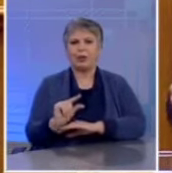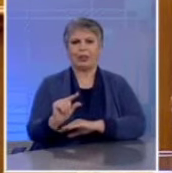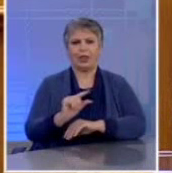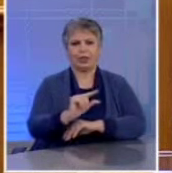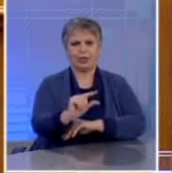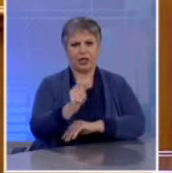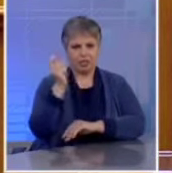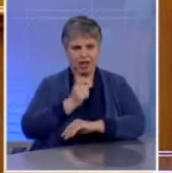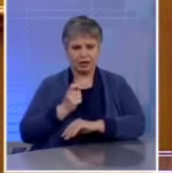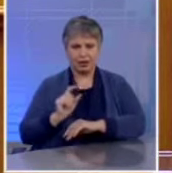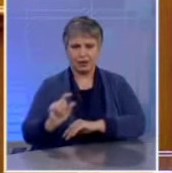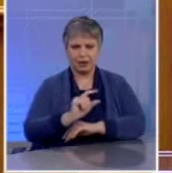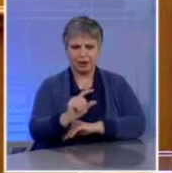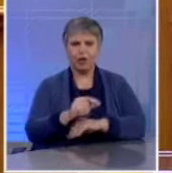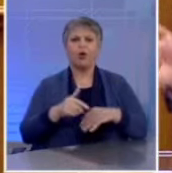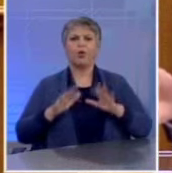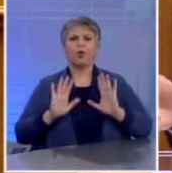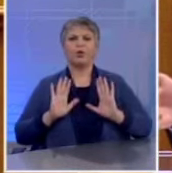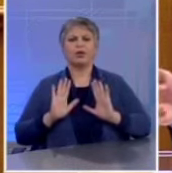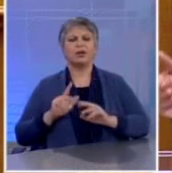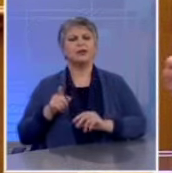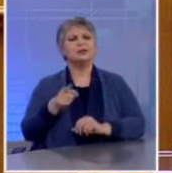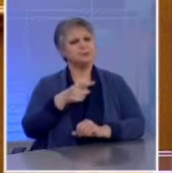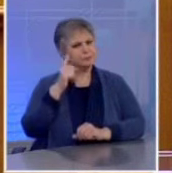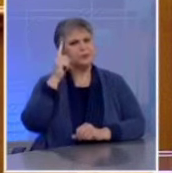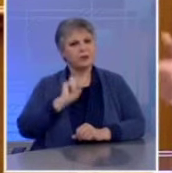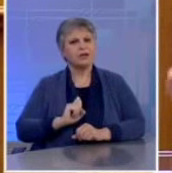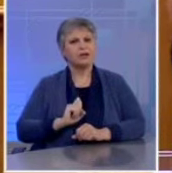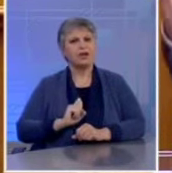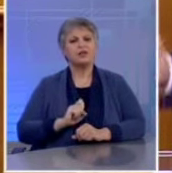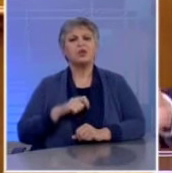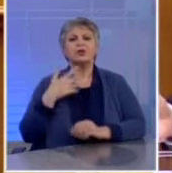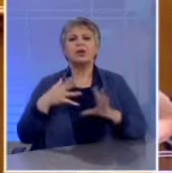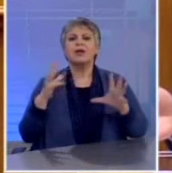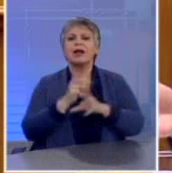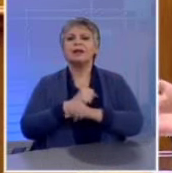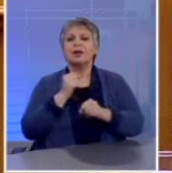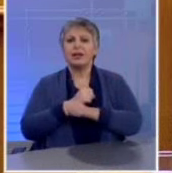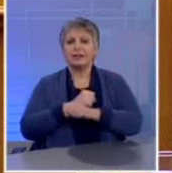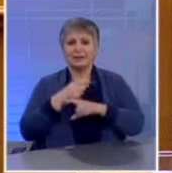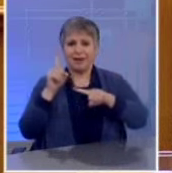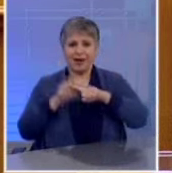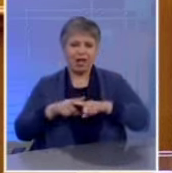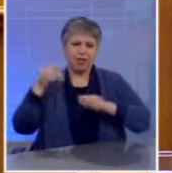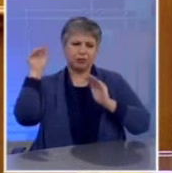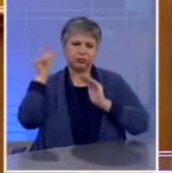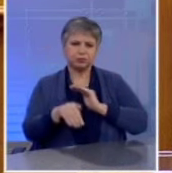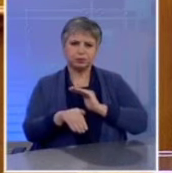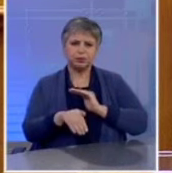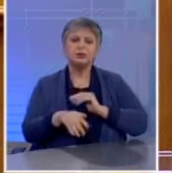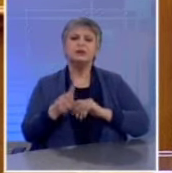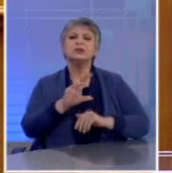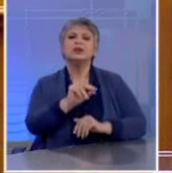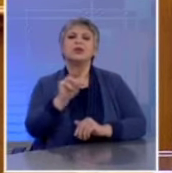Γιατί εσείς, ξέρετε, πέρα από τη χώρα, καταφέρατε να χρεοκοπήσετε και τα κόμματά σας. Σύμφωνα με τα στοιχεία της Τράπεζας